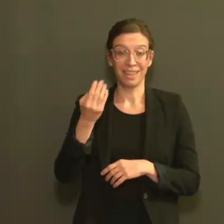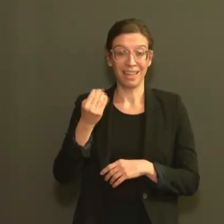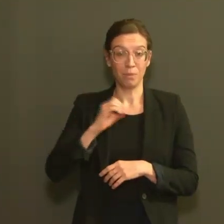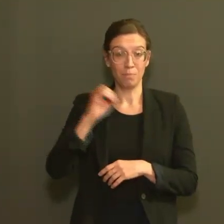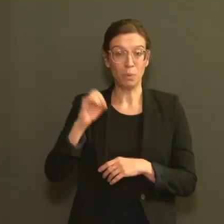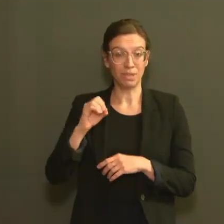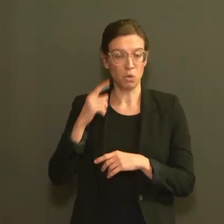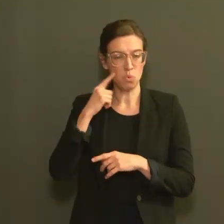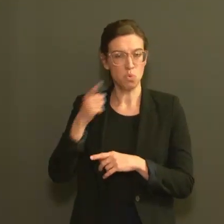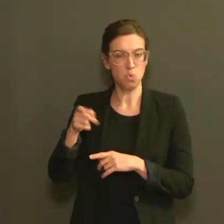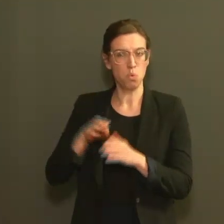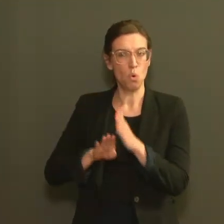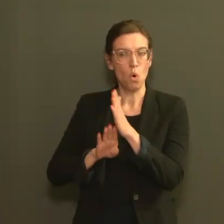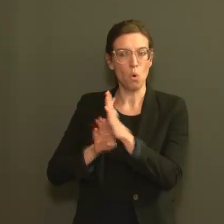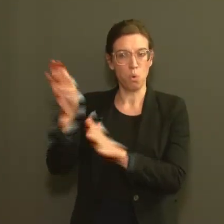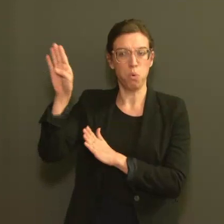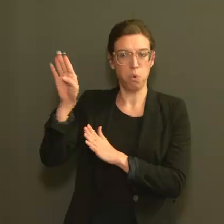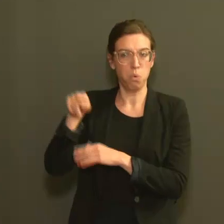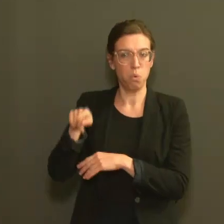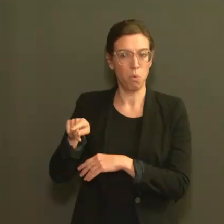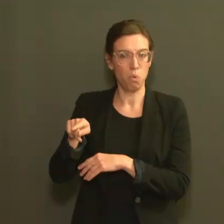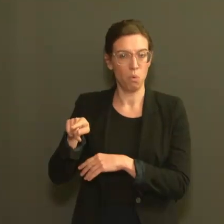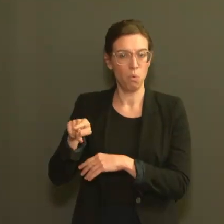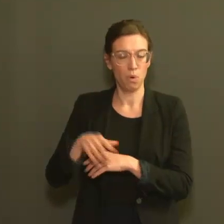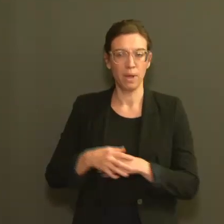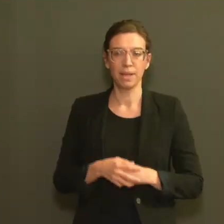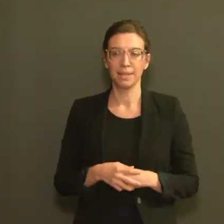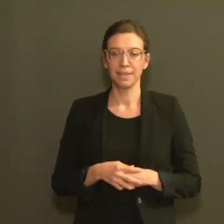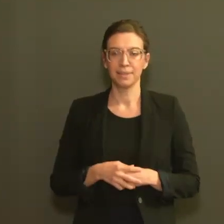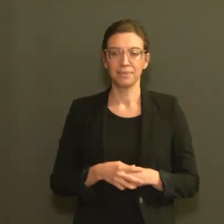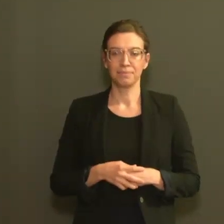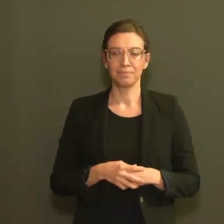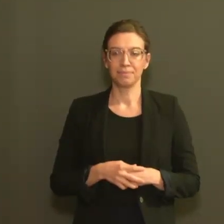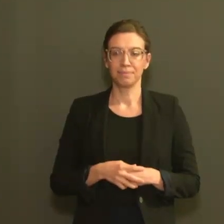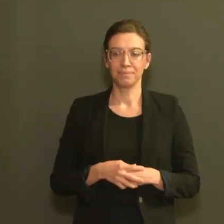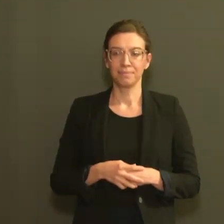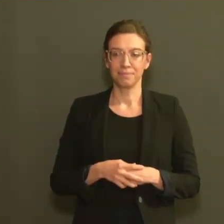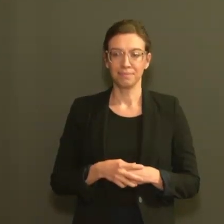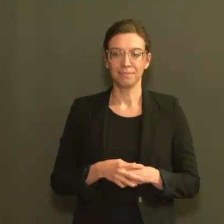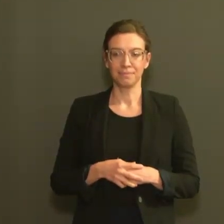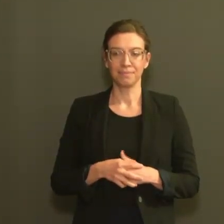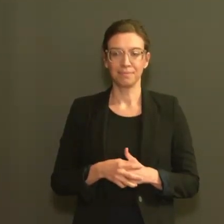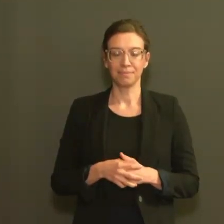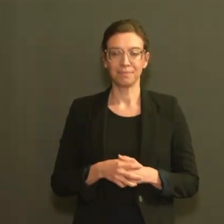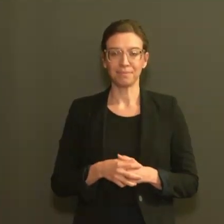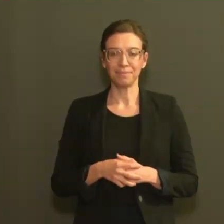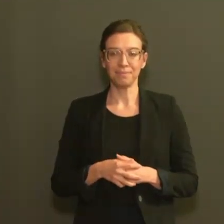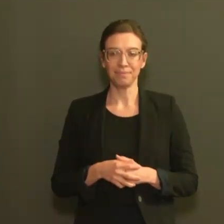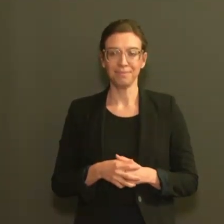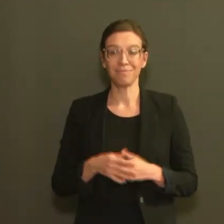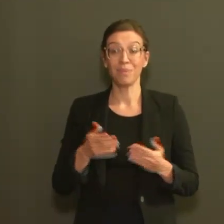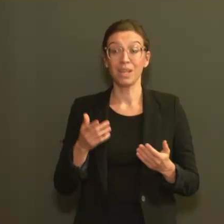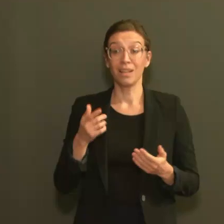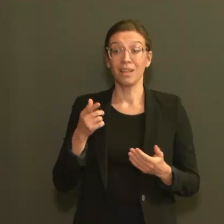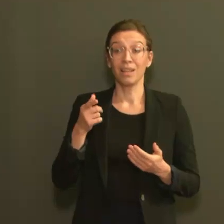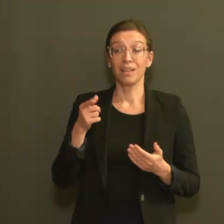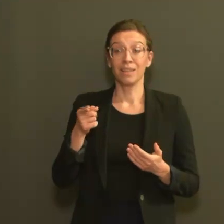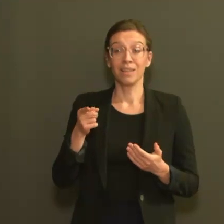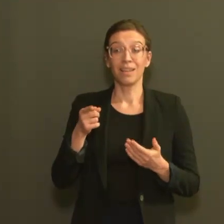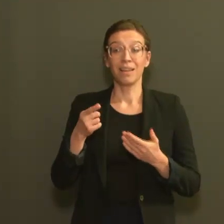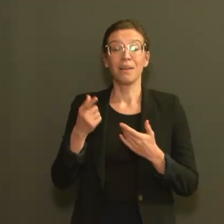met 93% in vergelijking met de week ervoor. Het aantal nieuwe besmettingen verdubbelt nu om